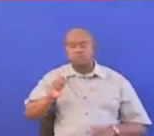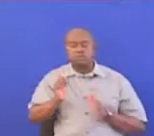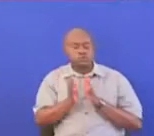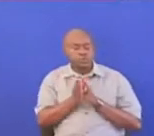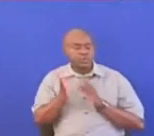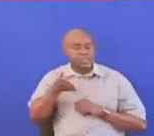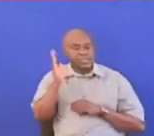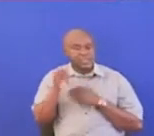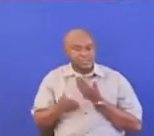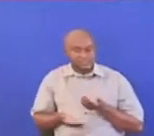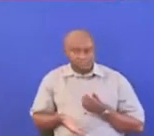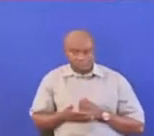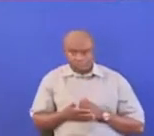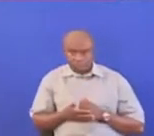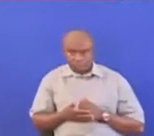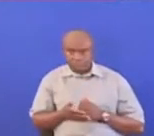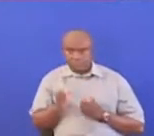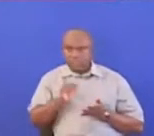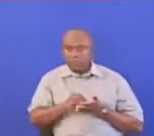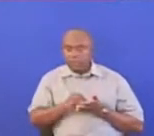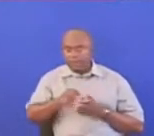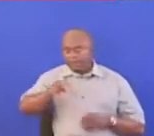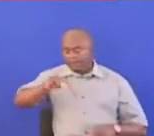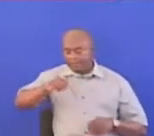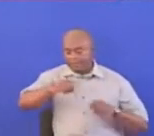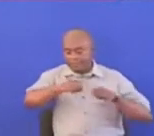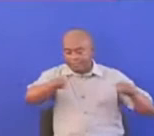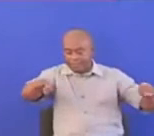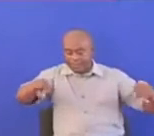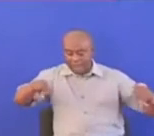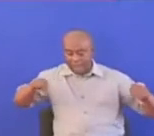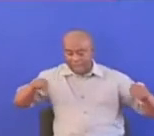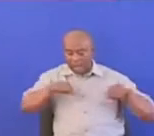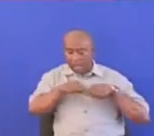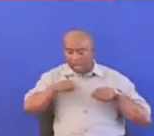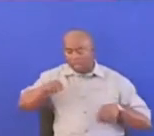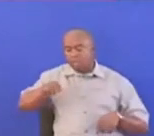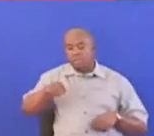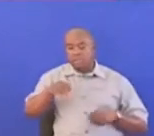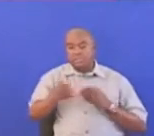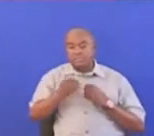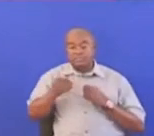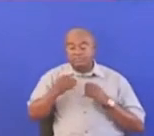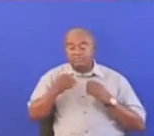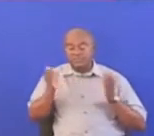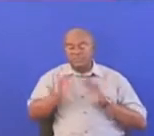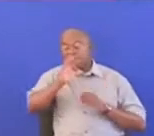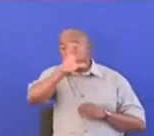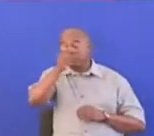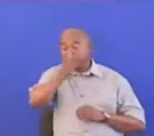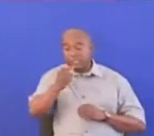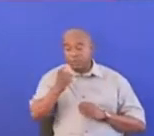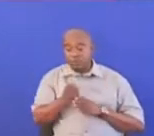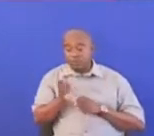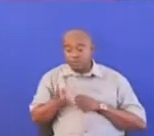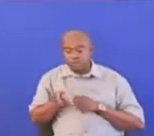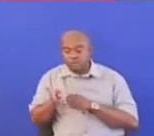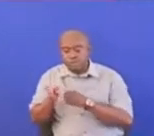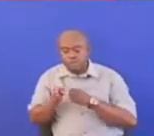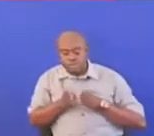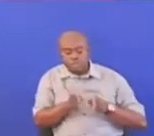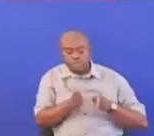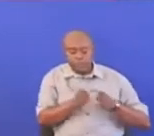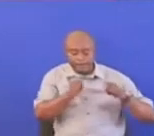pia iweke ile mkuza kuzunguka ile maeneo muhimu, na sio huko tu, nchi nzima, ili haya maeneo yetu tuweze kuyadhibiti, kwa